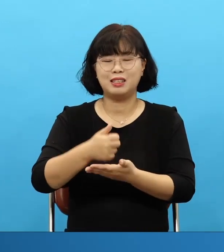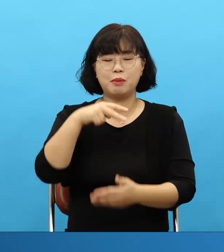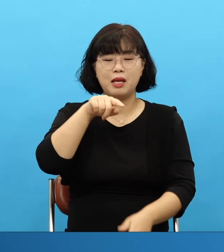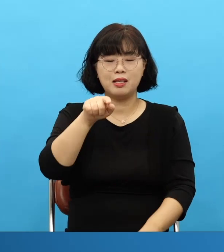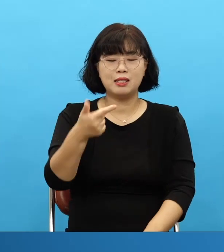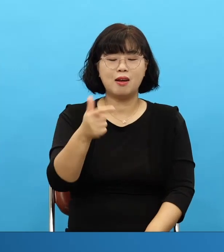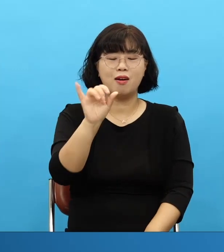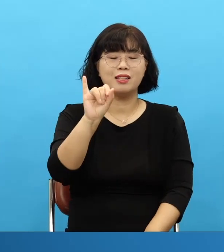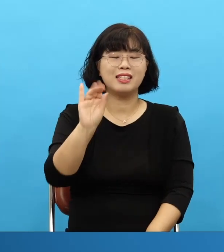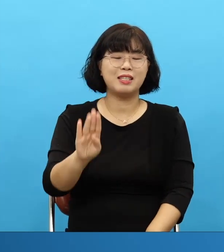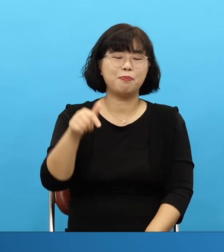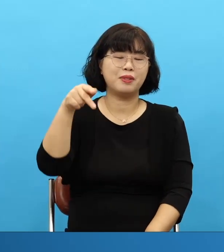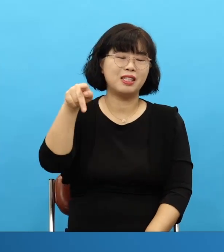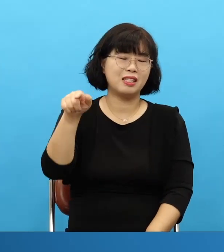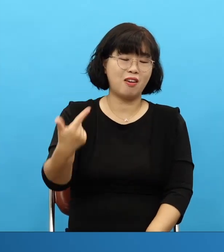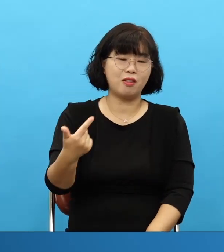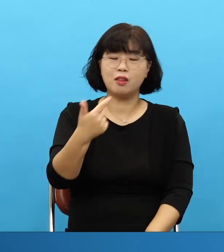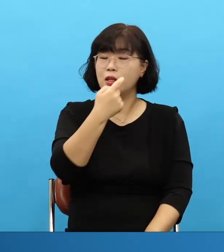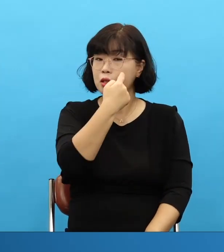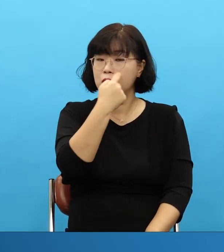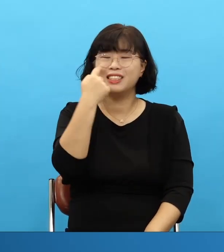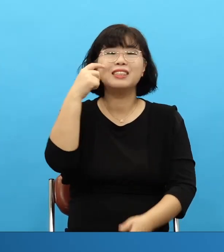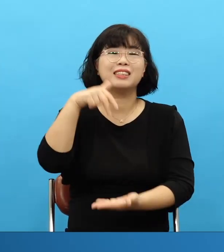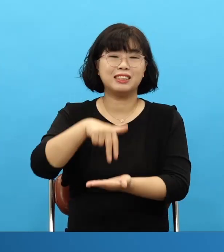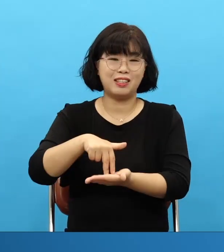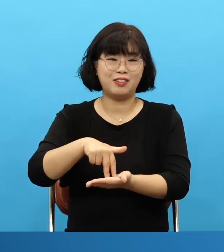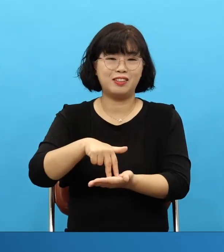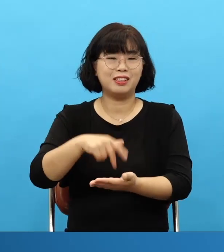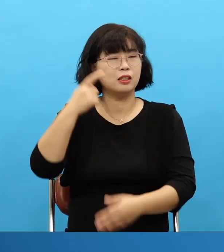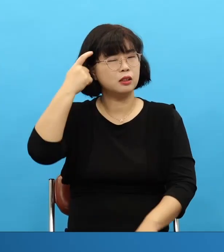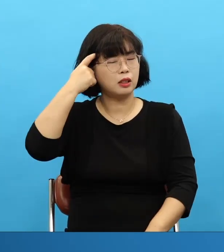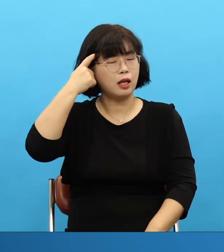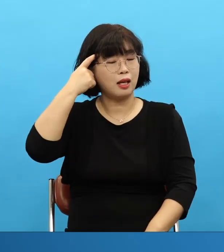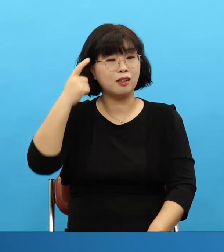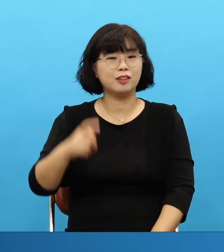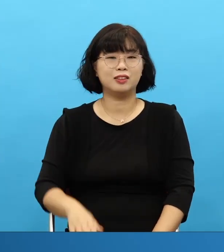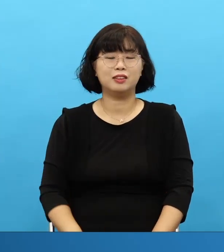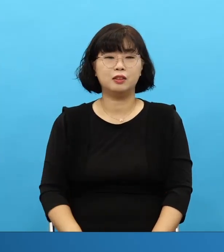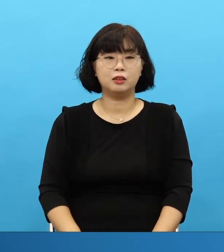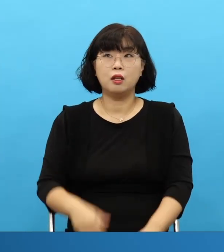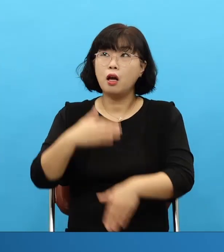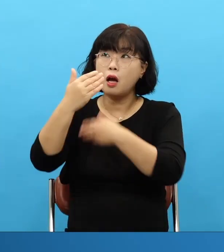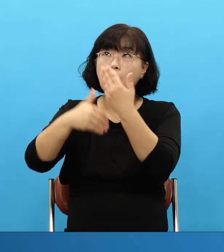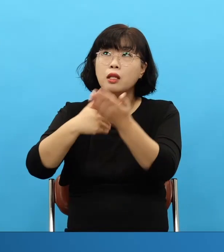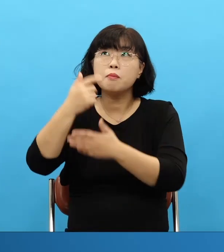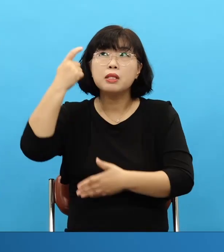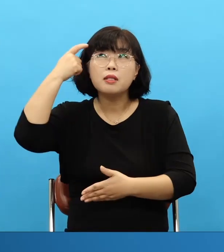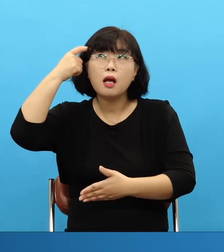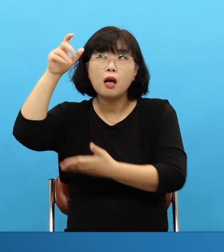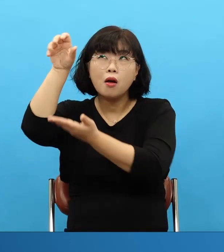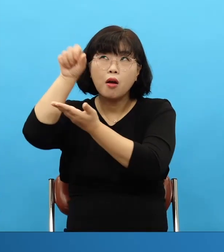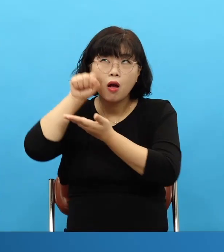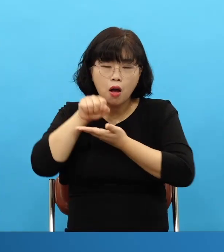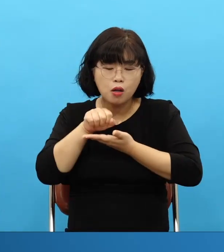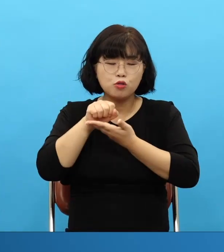가지고 과거, 현재, 미래를 봐야 돼요. And with that, you must be able to see the past, present, and future.